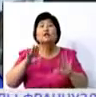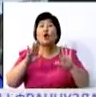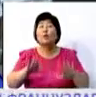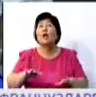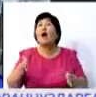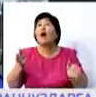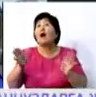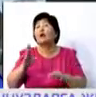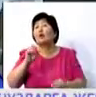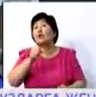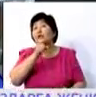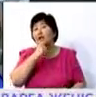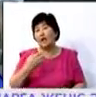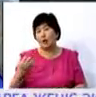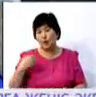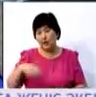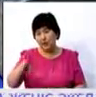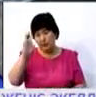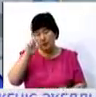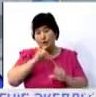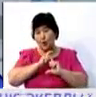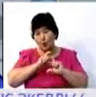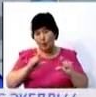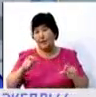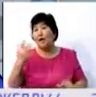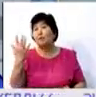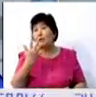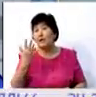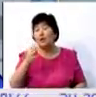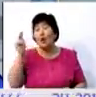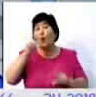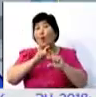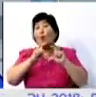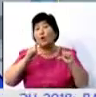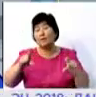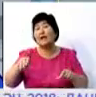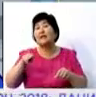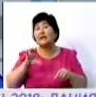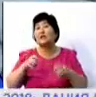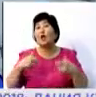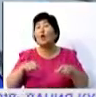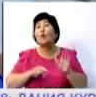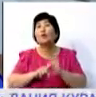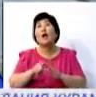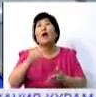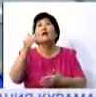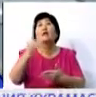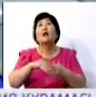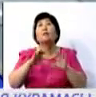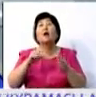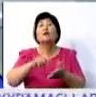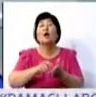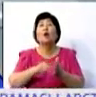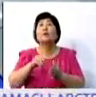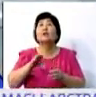пунктінде, қалғаны Қорқыт Ата атындағы Қызылорда мемлекеттік университетінің 5-ші оқу ғимаратында тестілеуден өтті. Талап бойынша